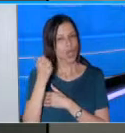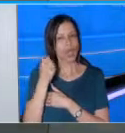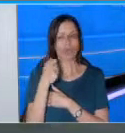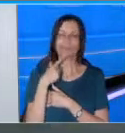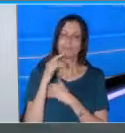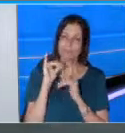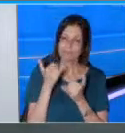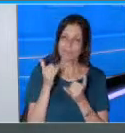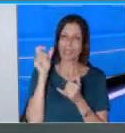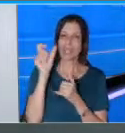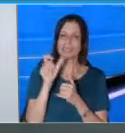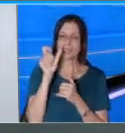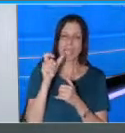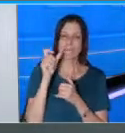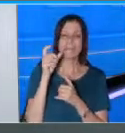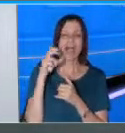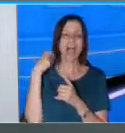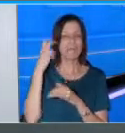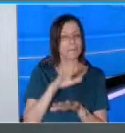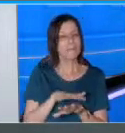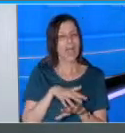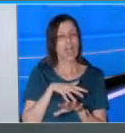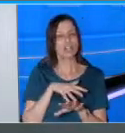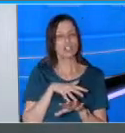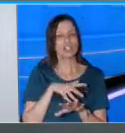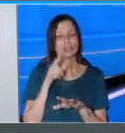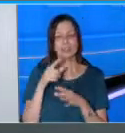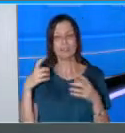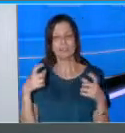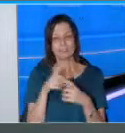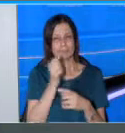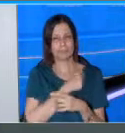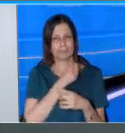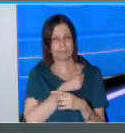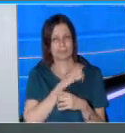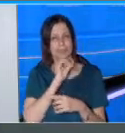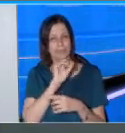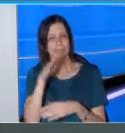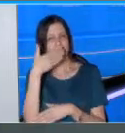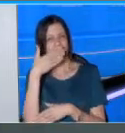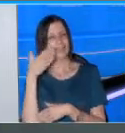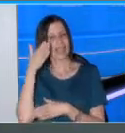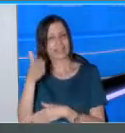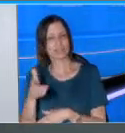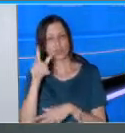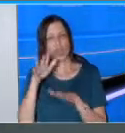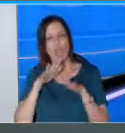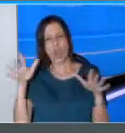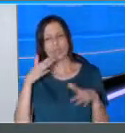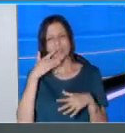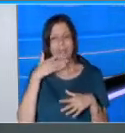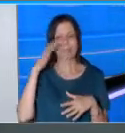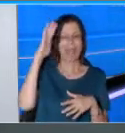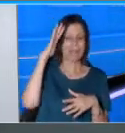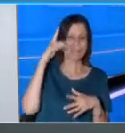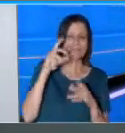נכון, האזרחים הערבים מרגישים שהגרעינים התורניים בשליחות המדינה נכנסו להם ללוד ולרמלה ולעכו ולחיפה ולערים